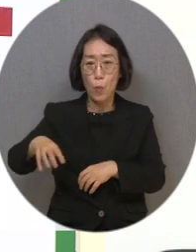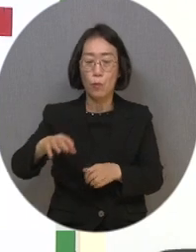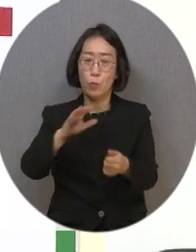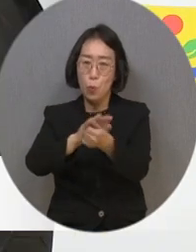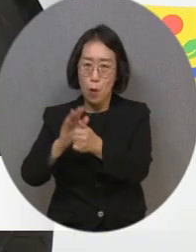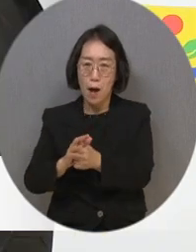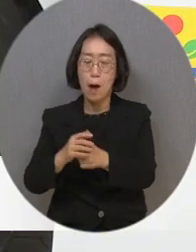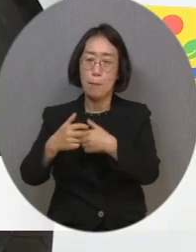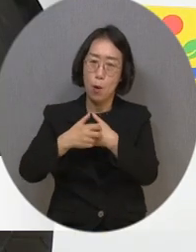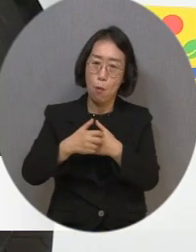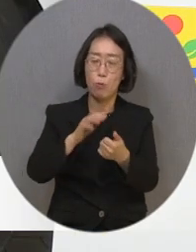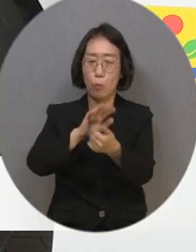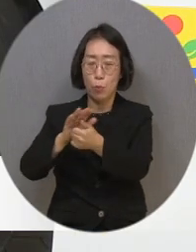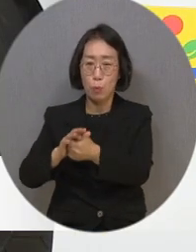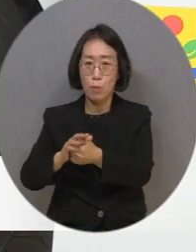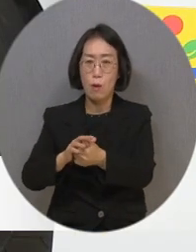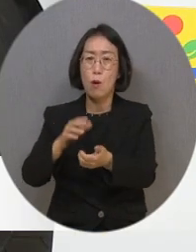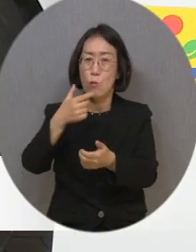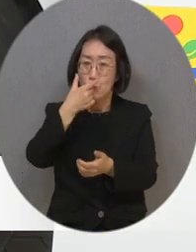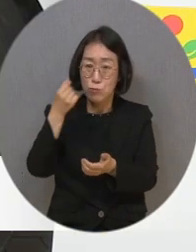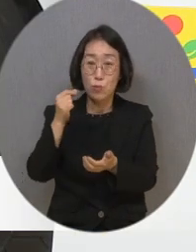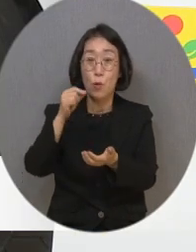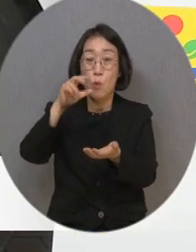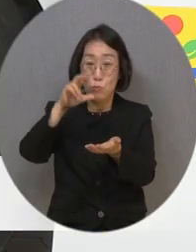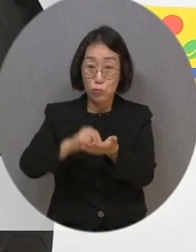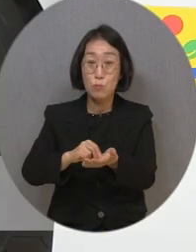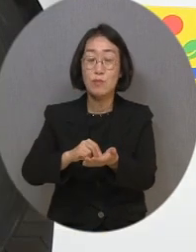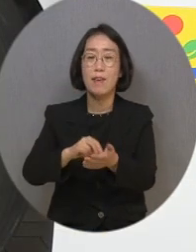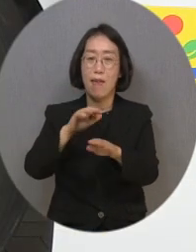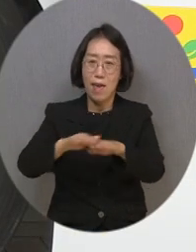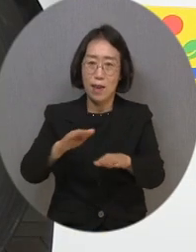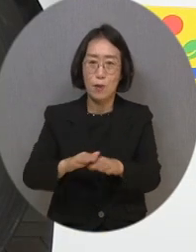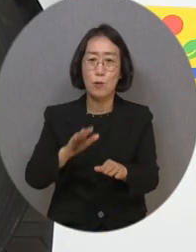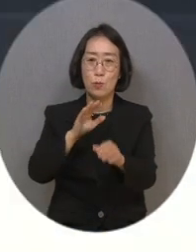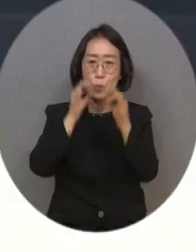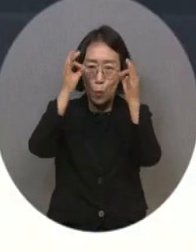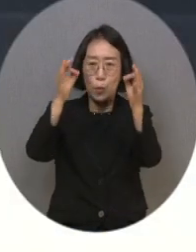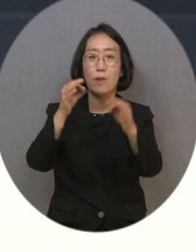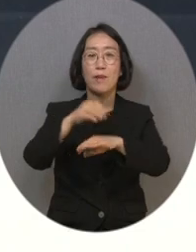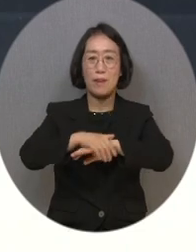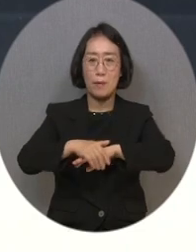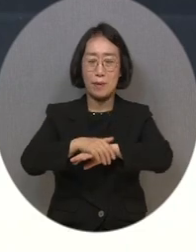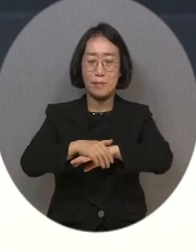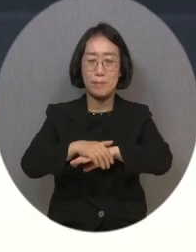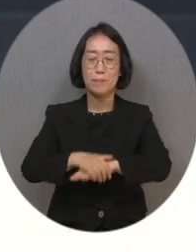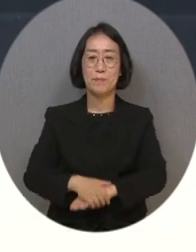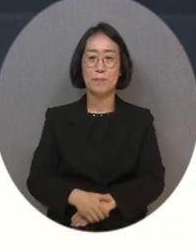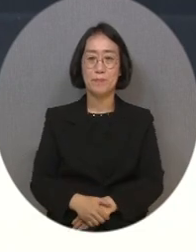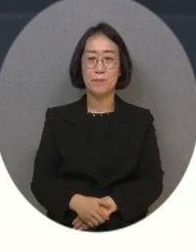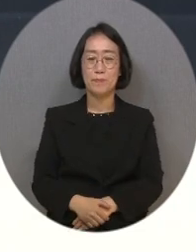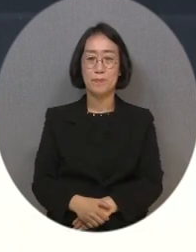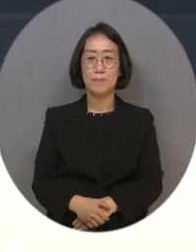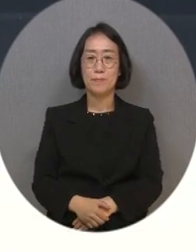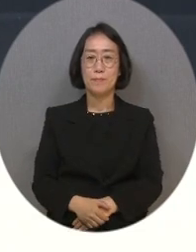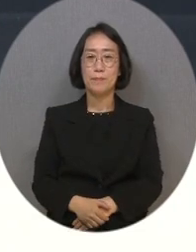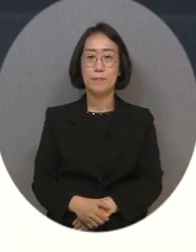체계로 의료 사각지대 해소에 보탬이 될 전망입니다 복지뉴스 김정현입니다